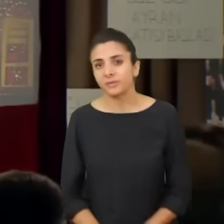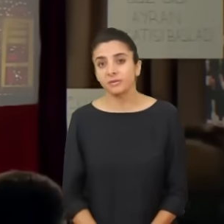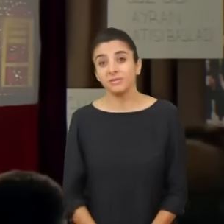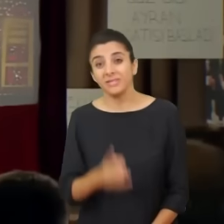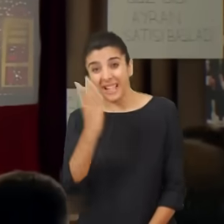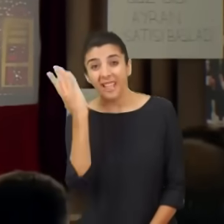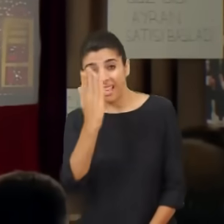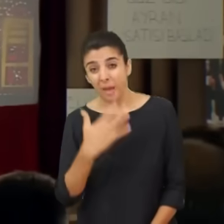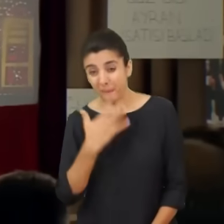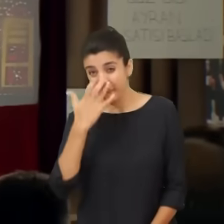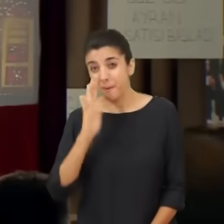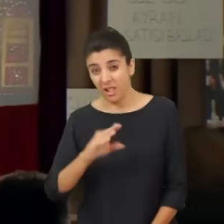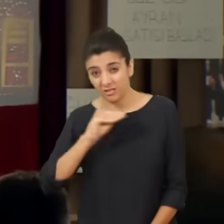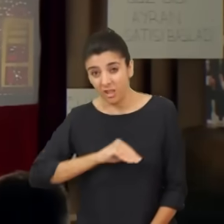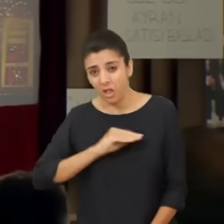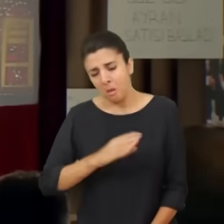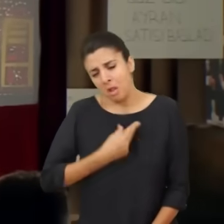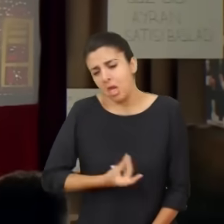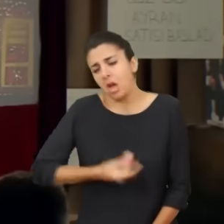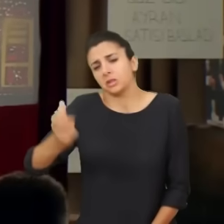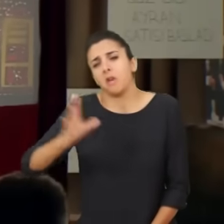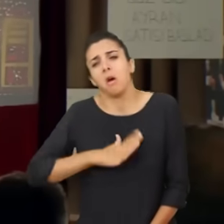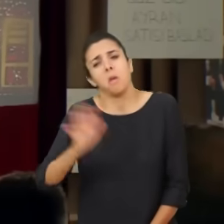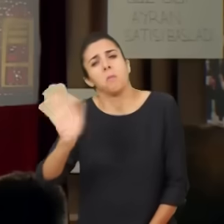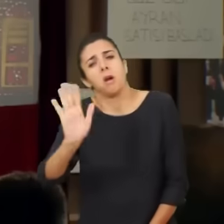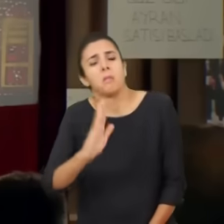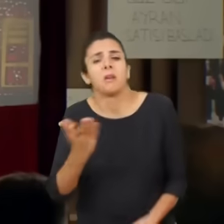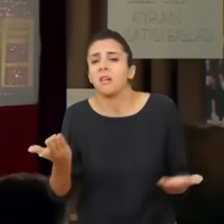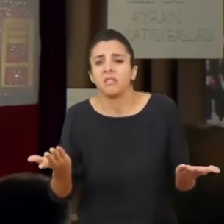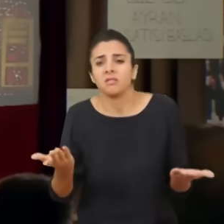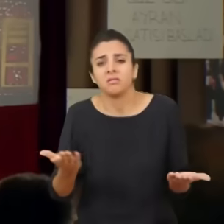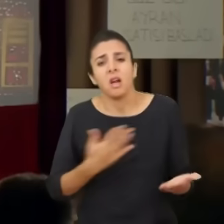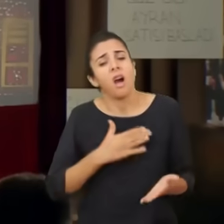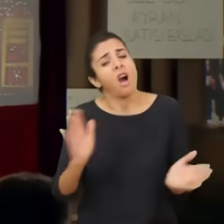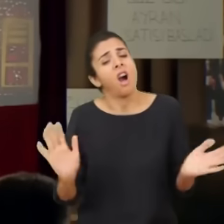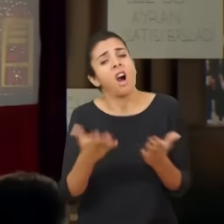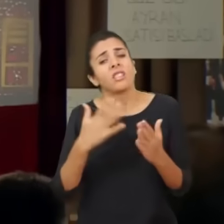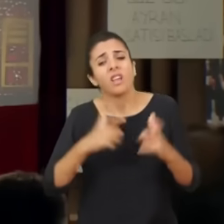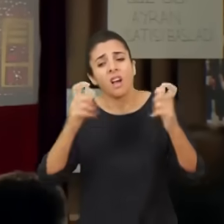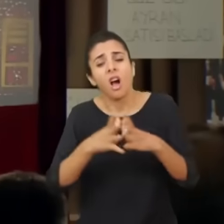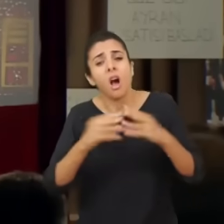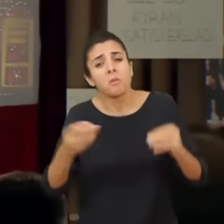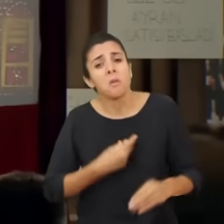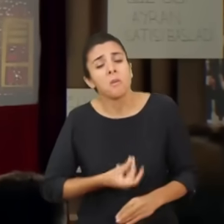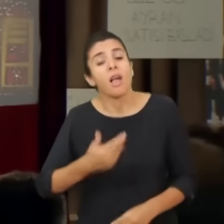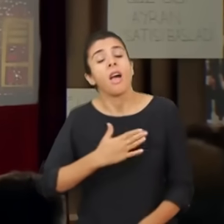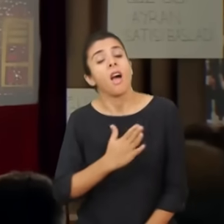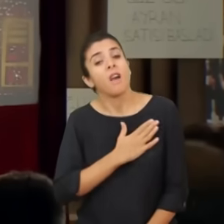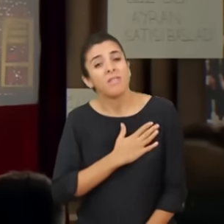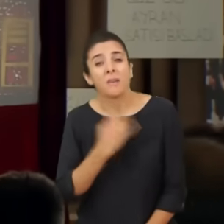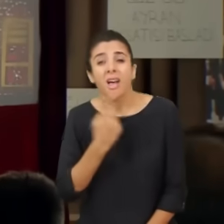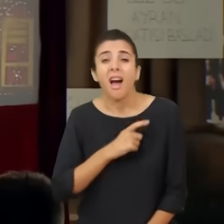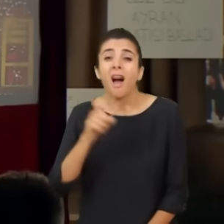Sen gidersin de beni burada pamuk ipliğiyle bağlamazlar. Ben de giderim idgâh dolaba Dilber seyrine. Bakalım aynayı devran ne suret gösterir. Efendim her ne